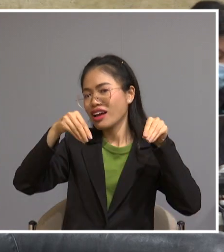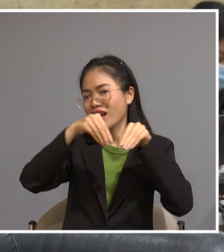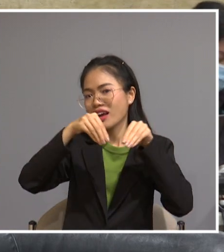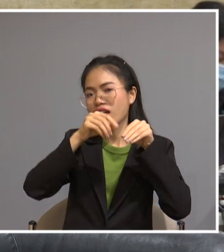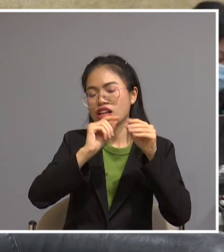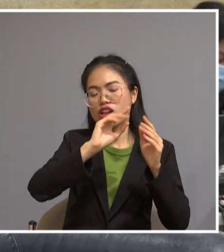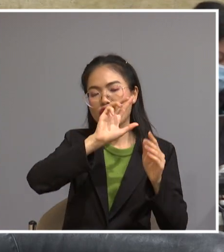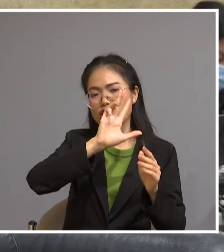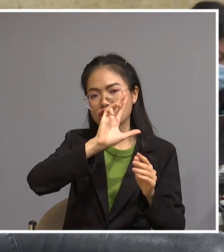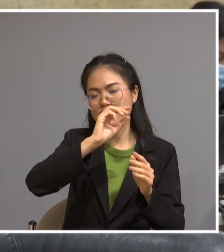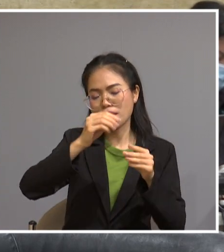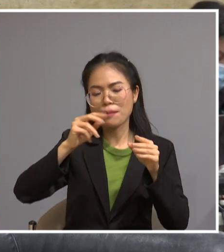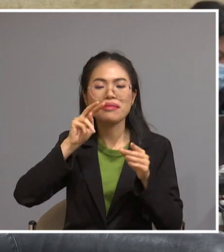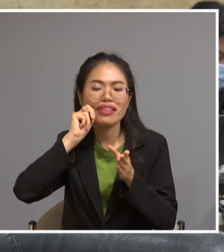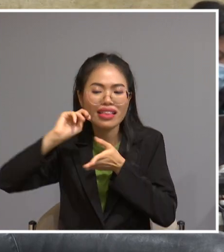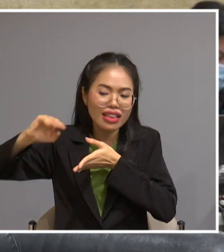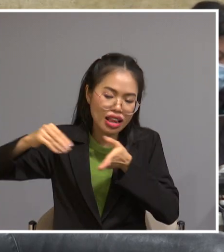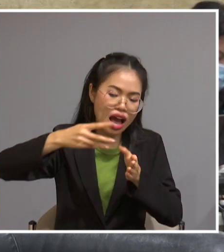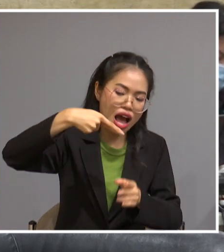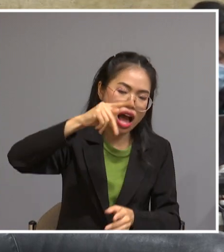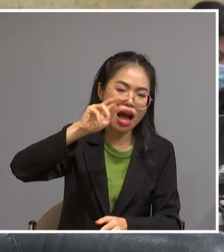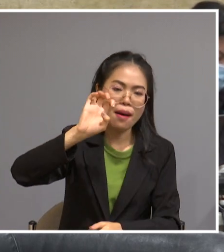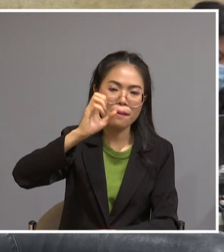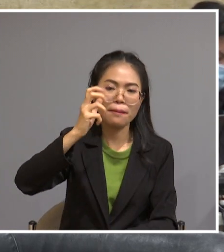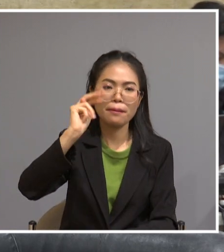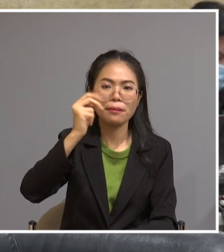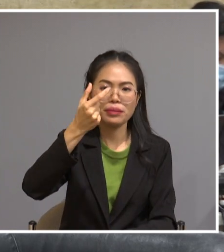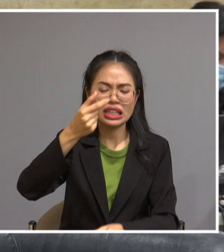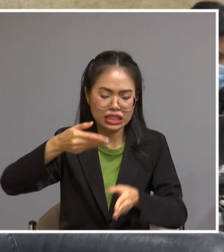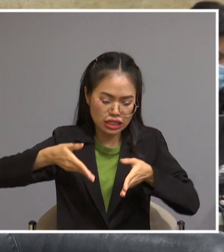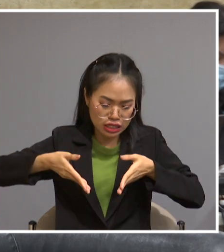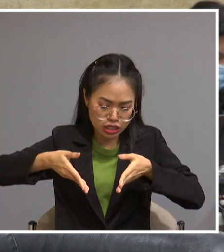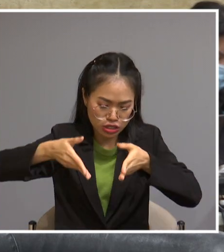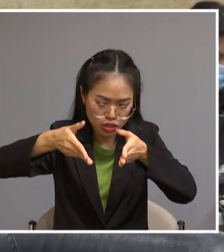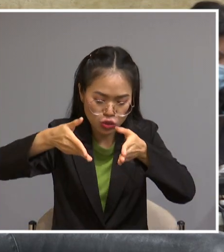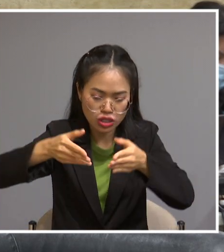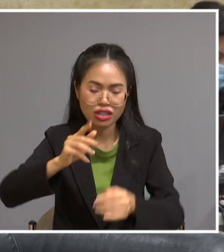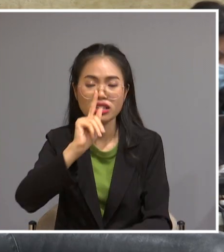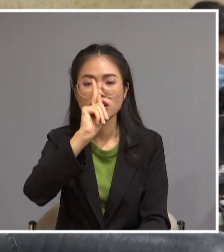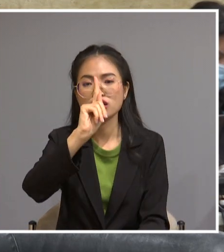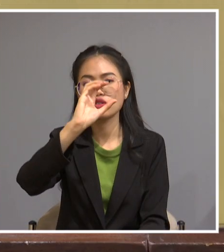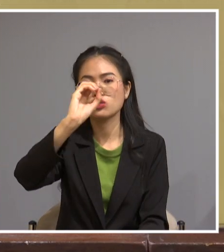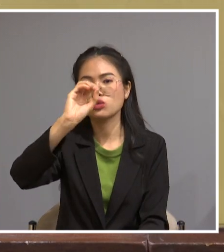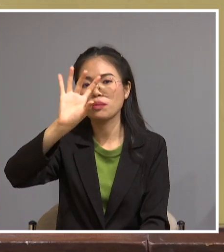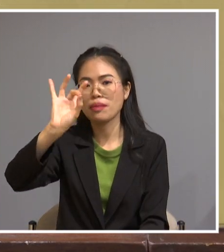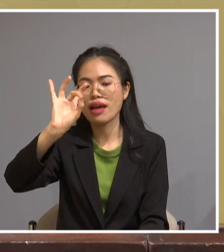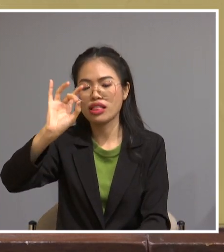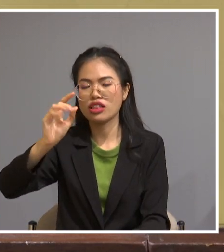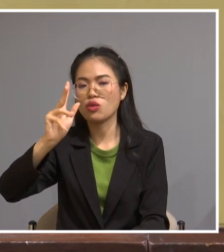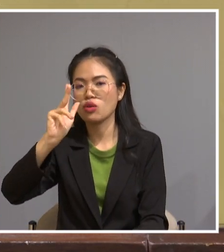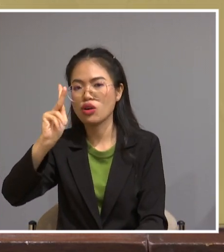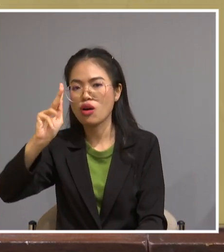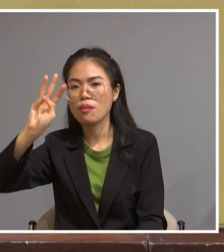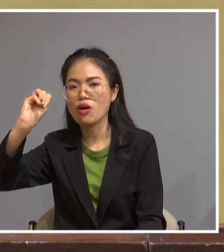4 ข้ามแน้ำปิงแล้วไปบนจบถนน108 ที่ก.64353